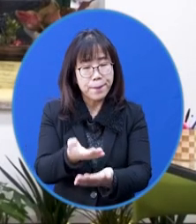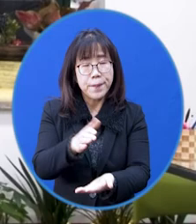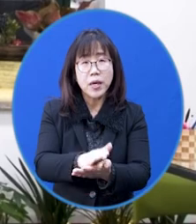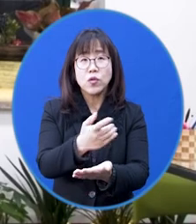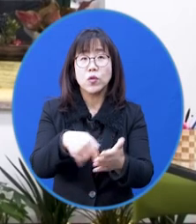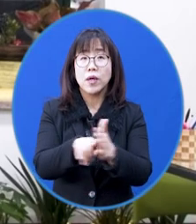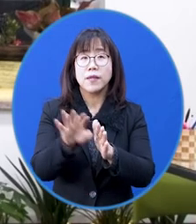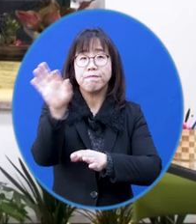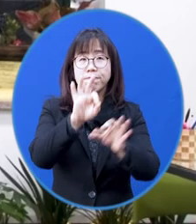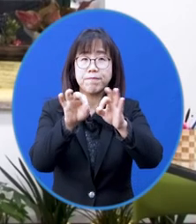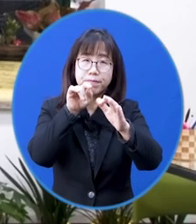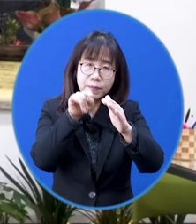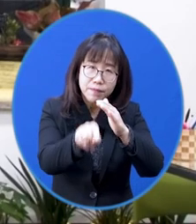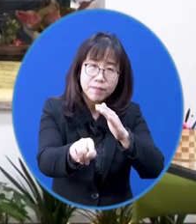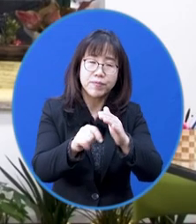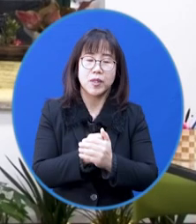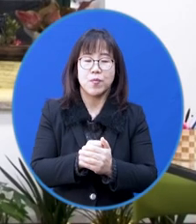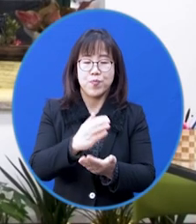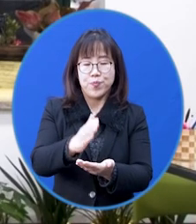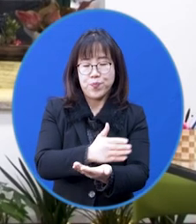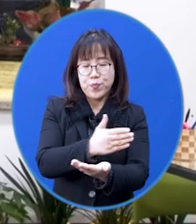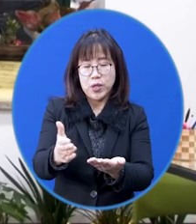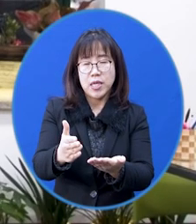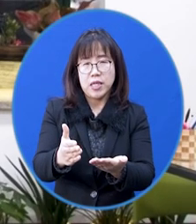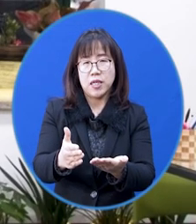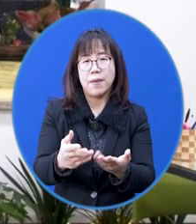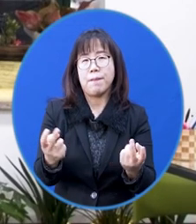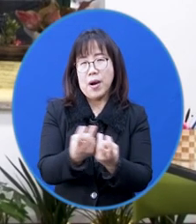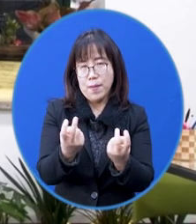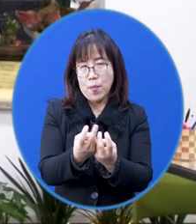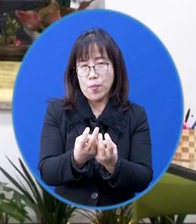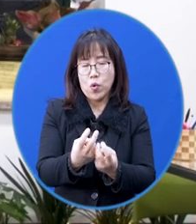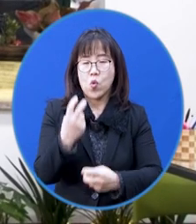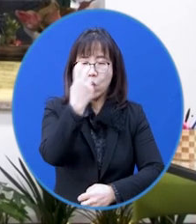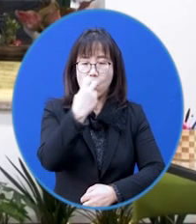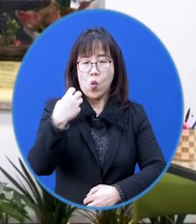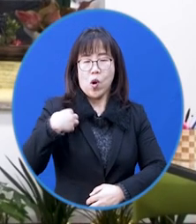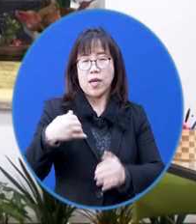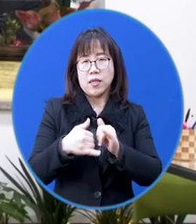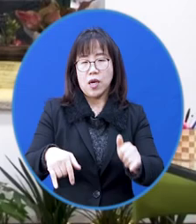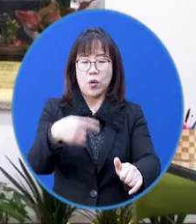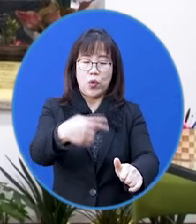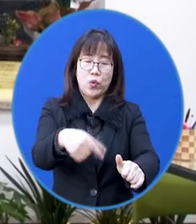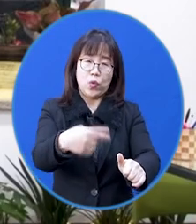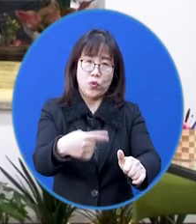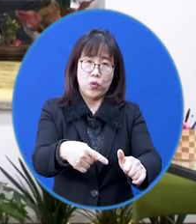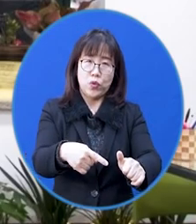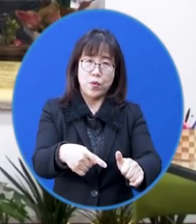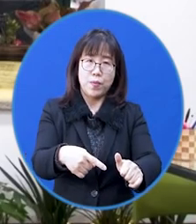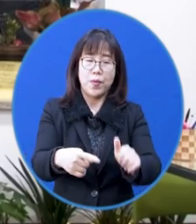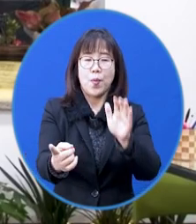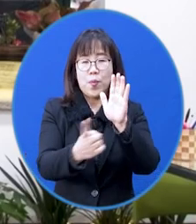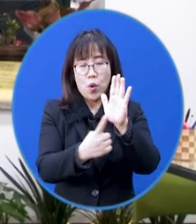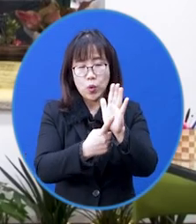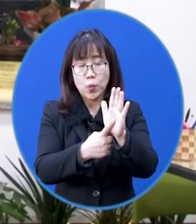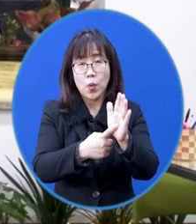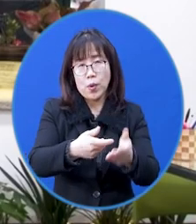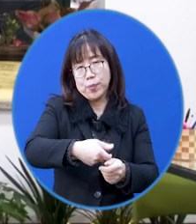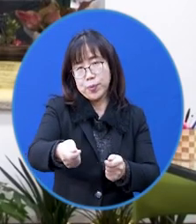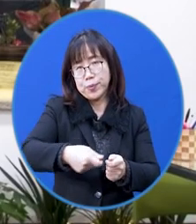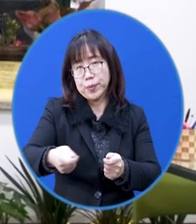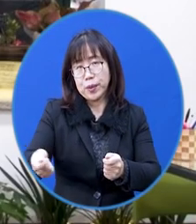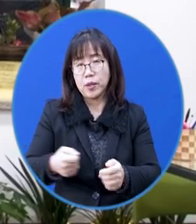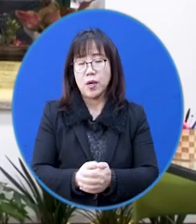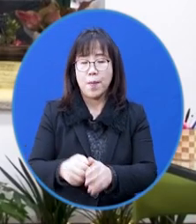위해 주민을 대상으로 하는 찾아가는 분리배출 교실과 공동주택 관리자 교육, 홍보물 배포 등을